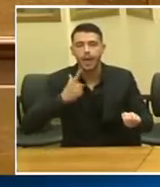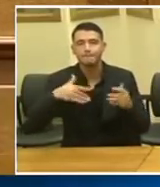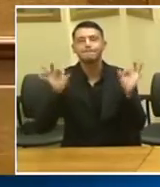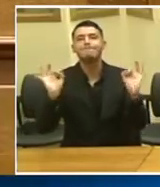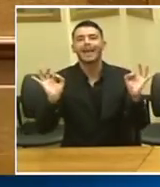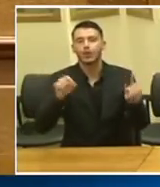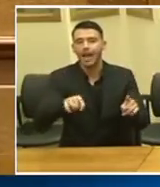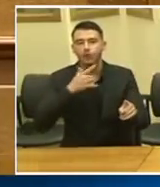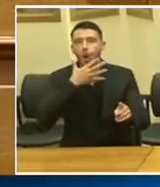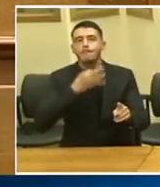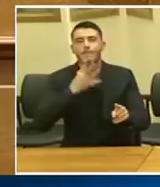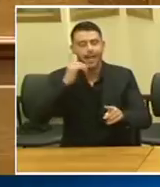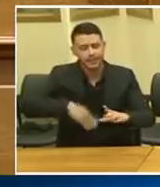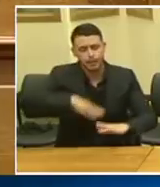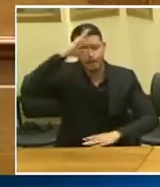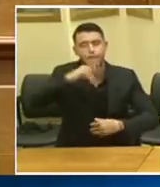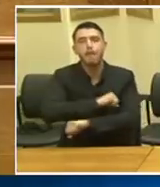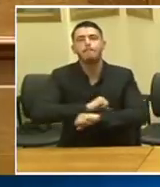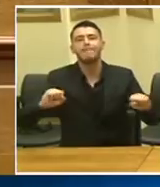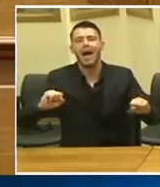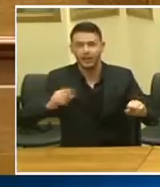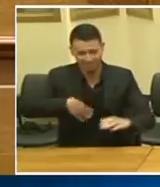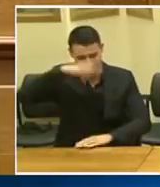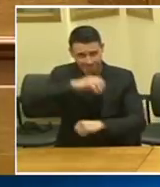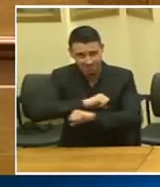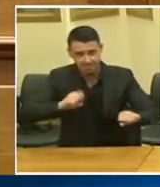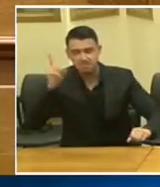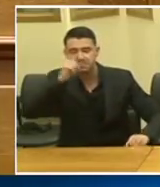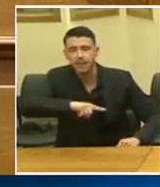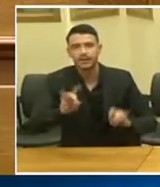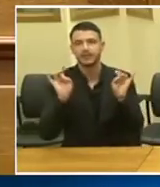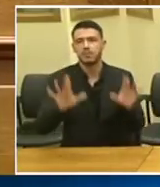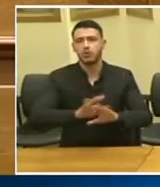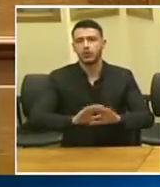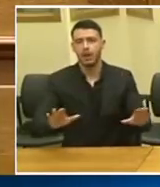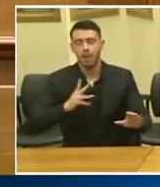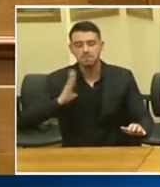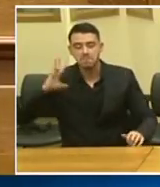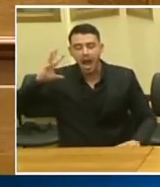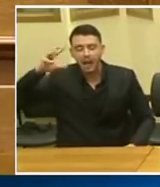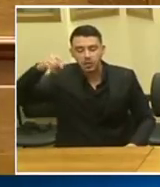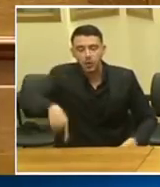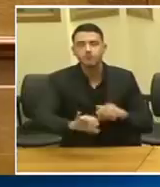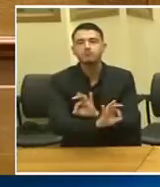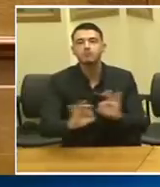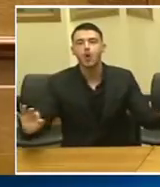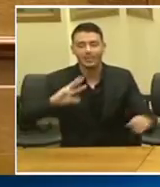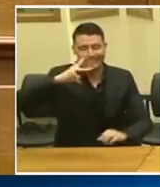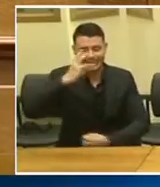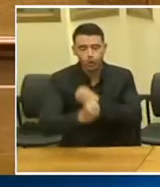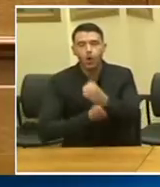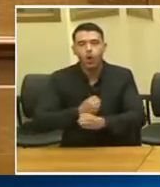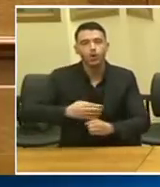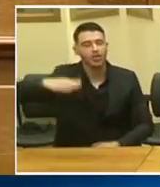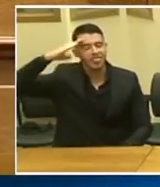ξεχύλισε το ποτήρι. Κανένα ποτήρι δεν ξεχύλισε. Το ποτήρι σε λίγο θα είναι στα 3/4, διότι θα διανύουμε τον τρίτο χρόνο της δικής μας